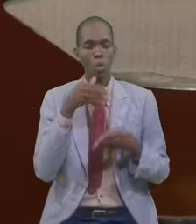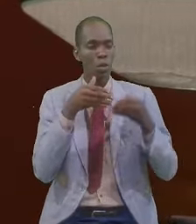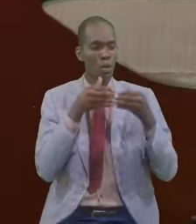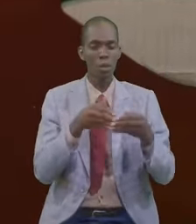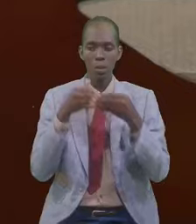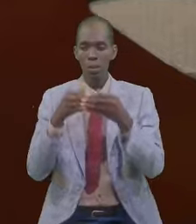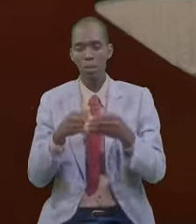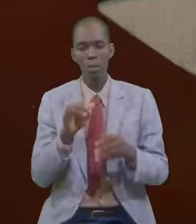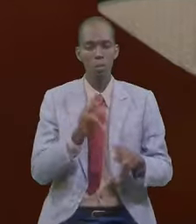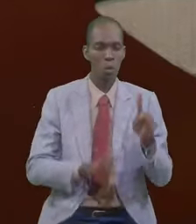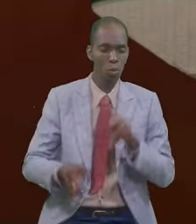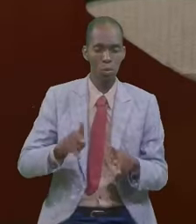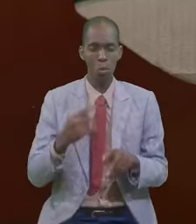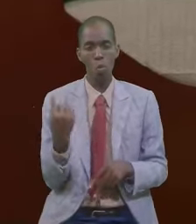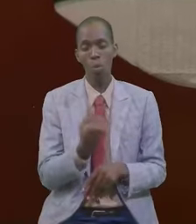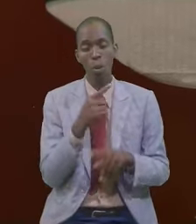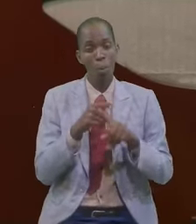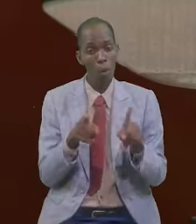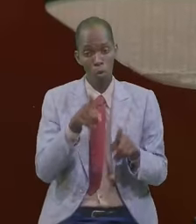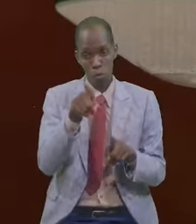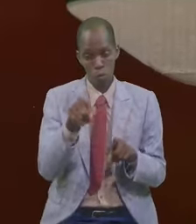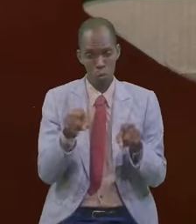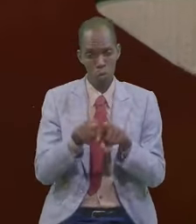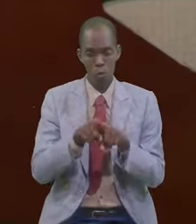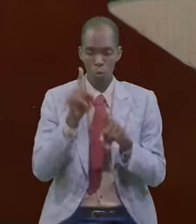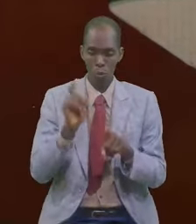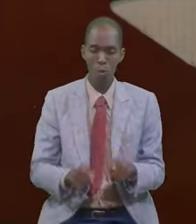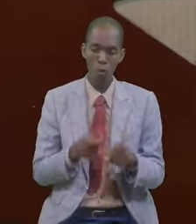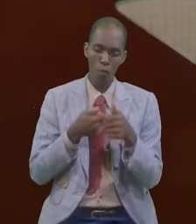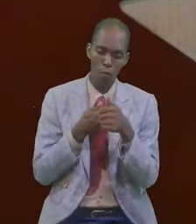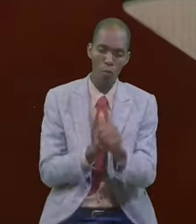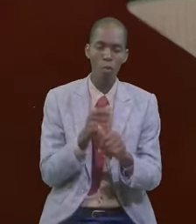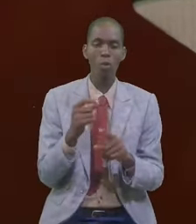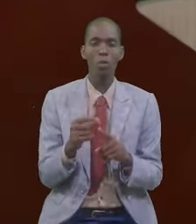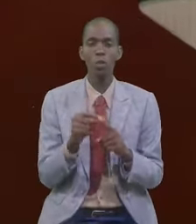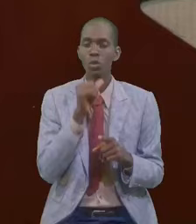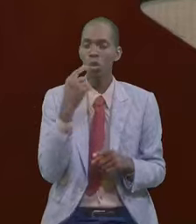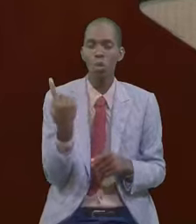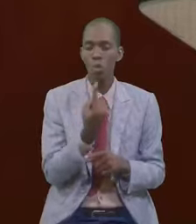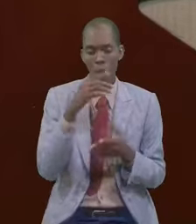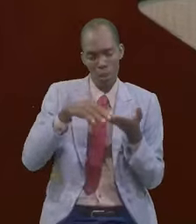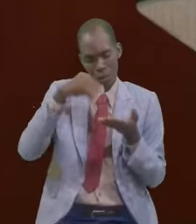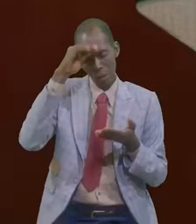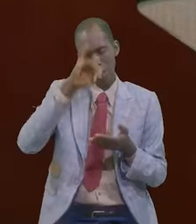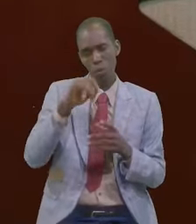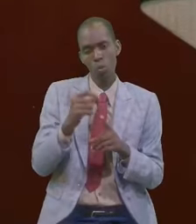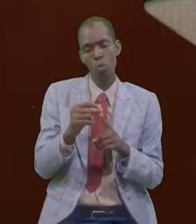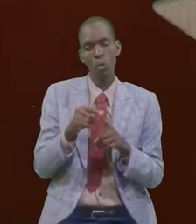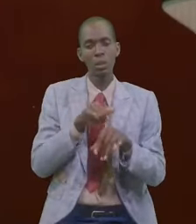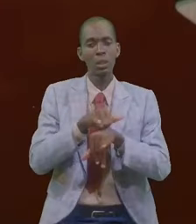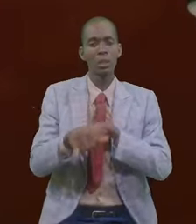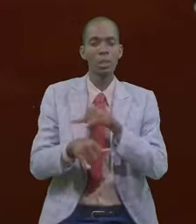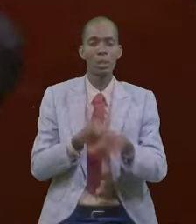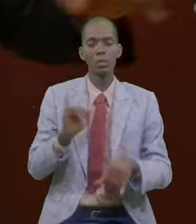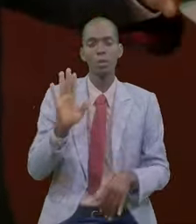dirigeants, mais des pratiquants de la parole. Mettez en pratique la parole et ne vous bornez